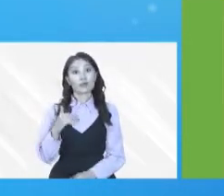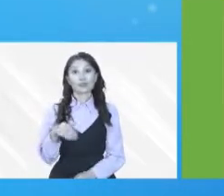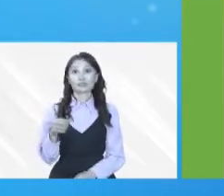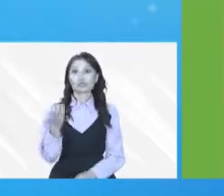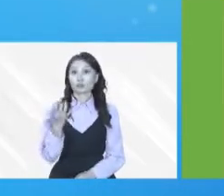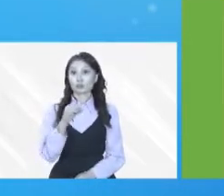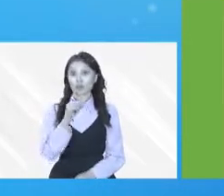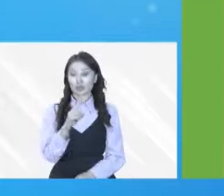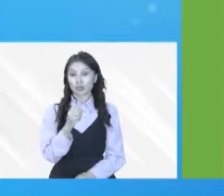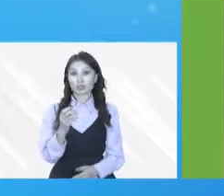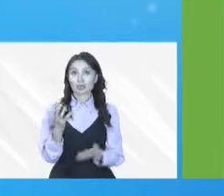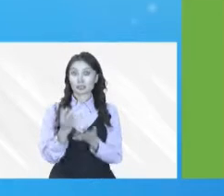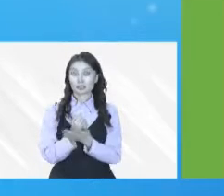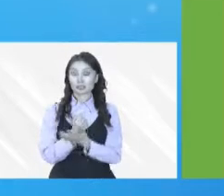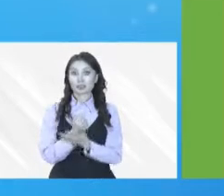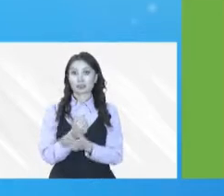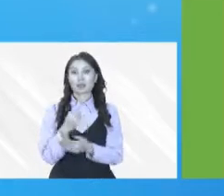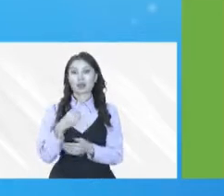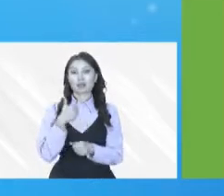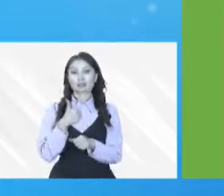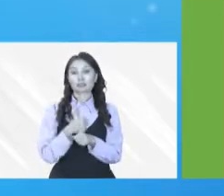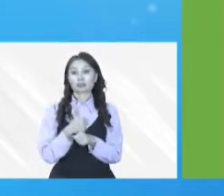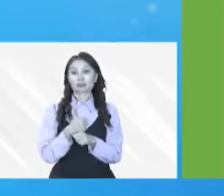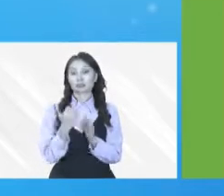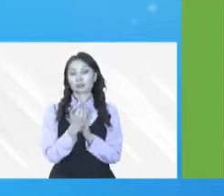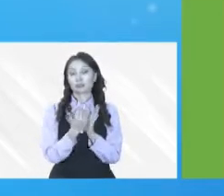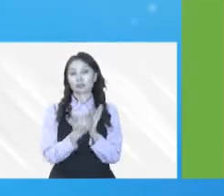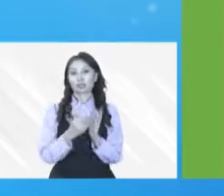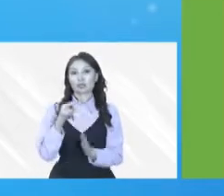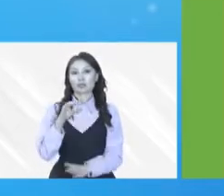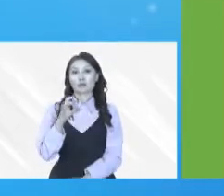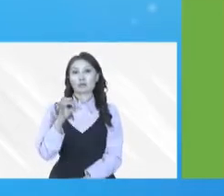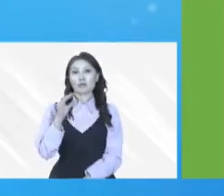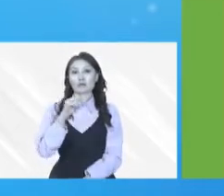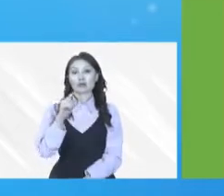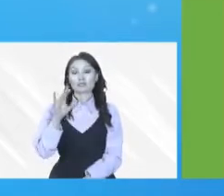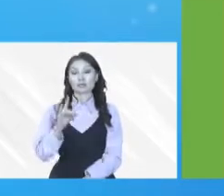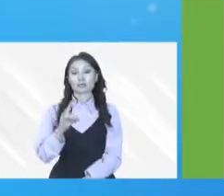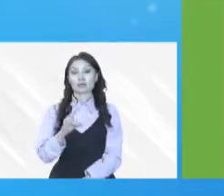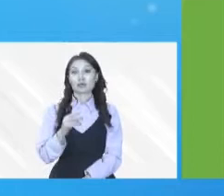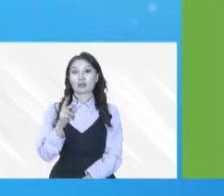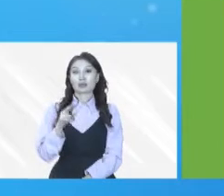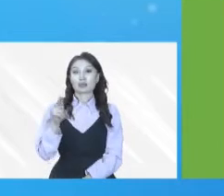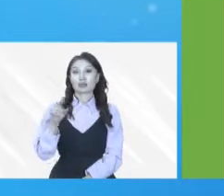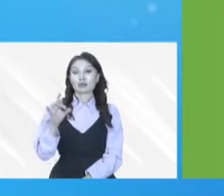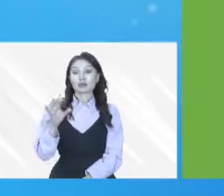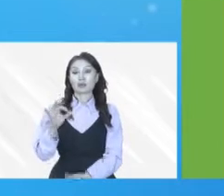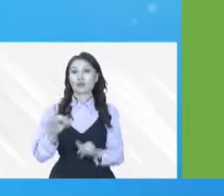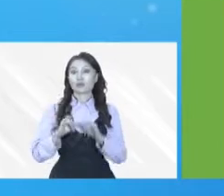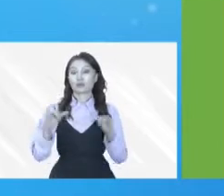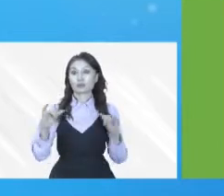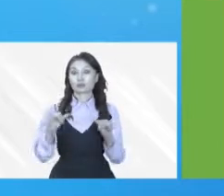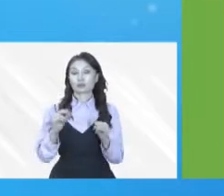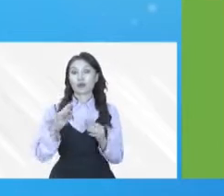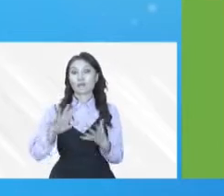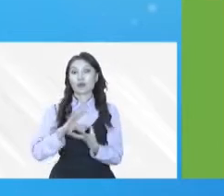Давайте еще раз определим основные моменты профазы. Ядро увеличивается